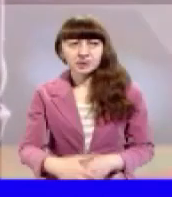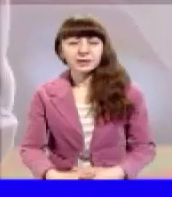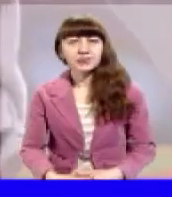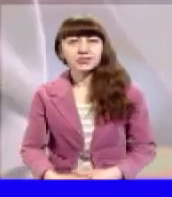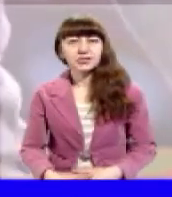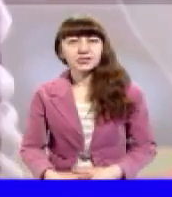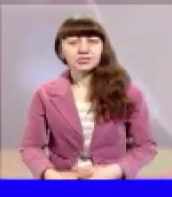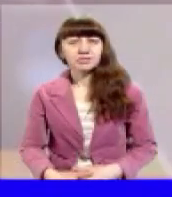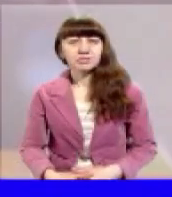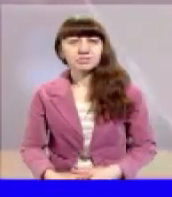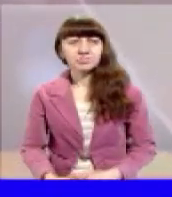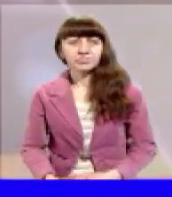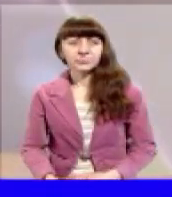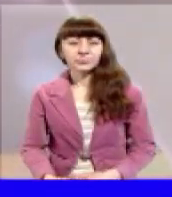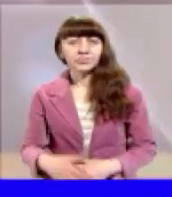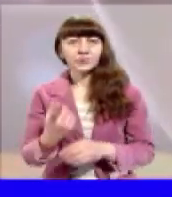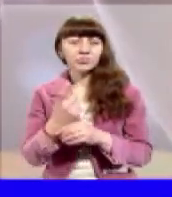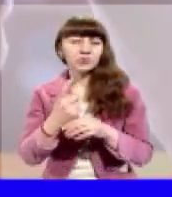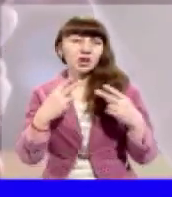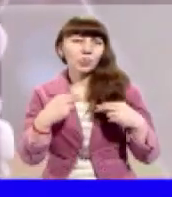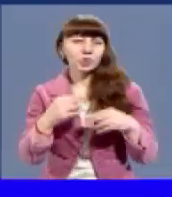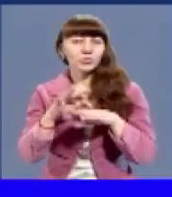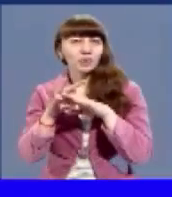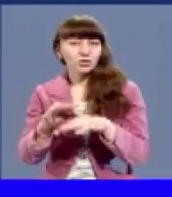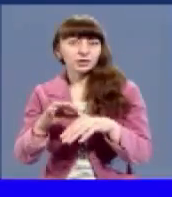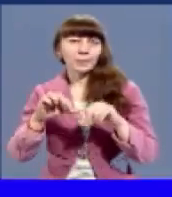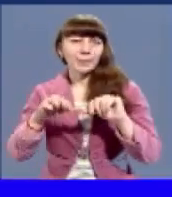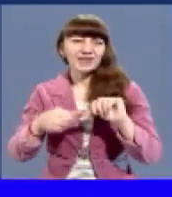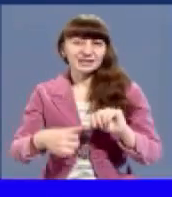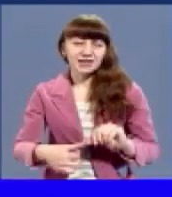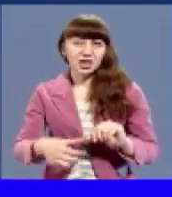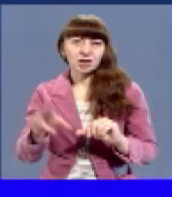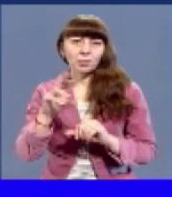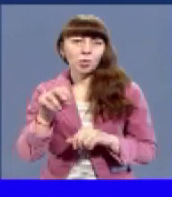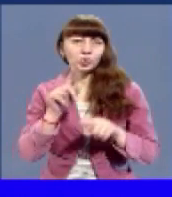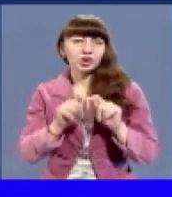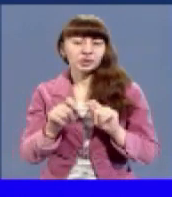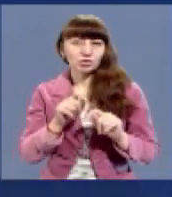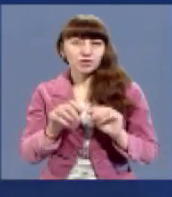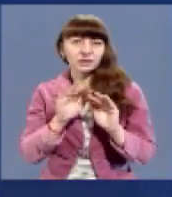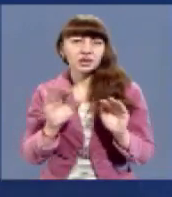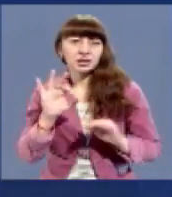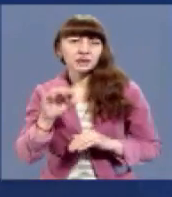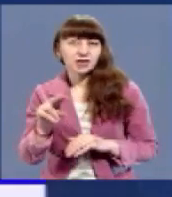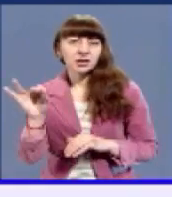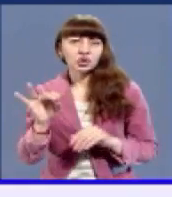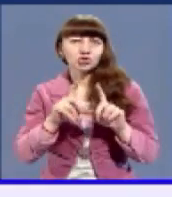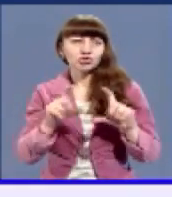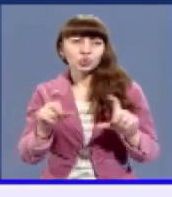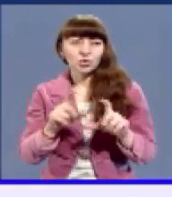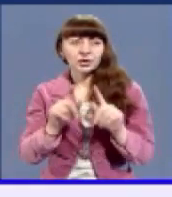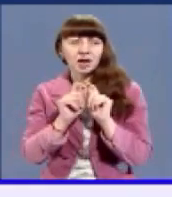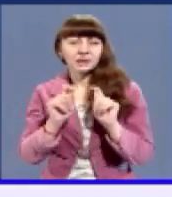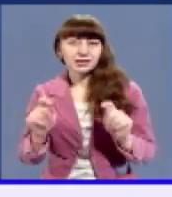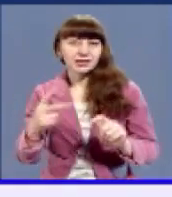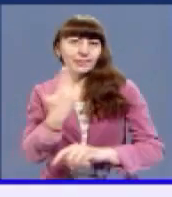жұмыстар жүргізілуде. Балалар үнемі дәрігерлердің бақылауында. В медицинских организациях области развернуты